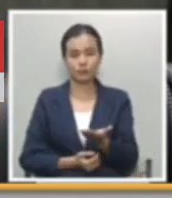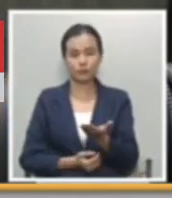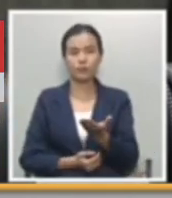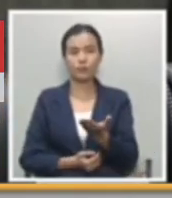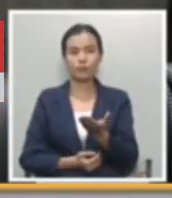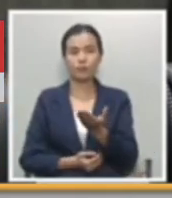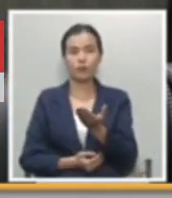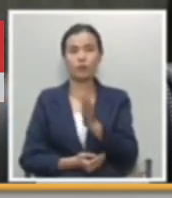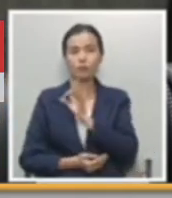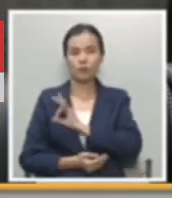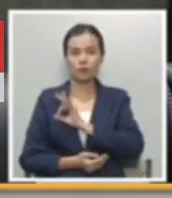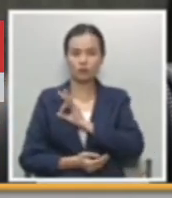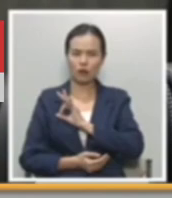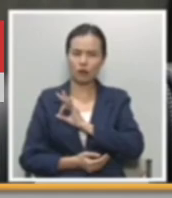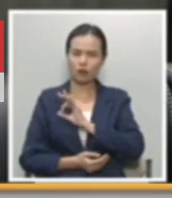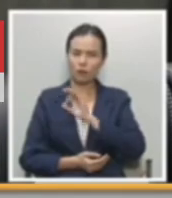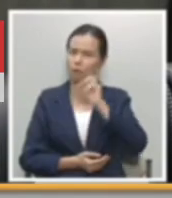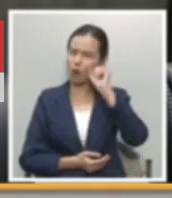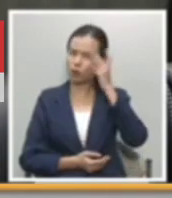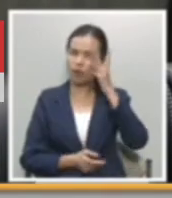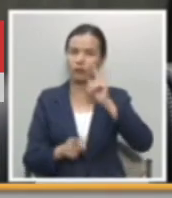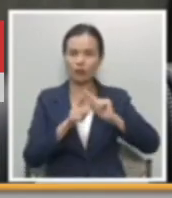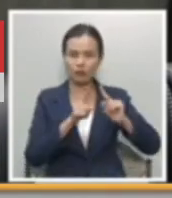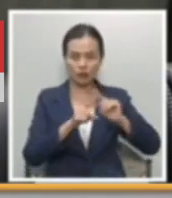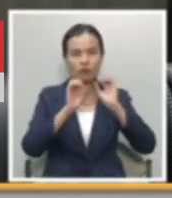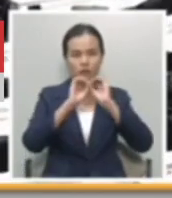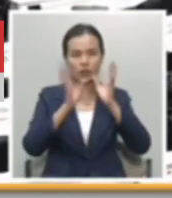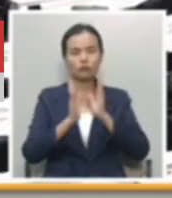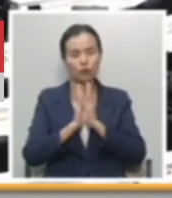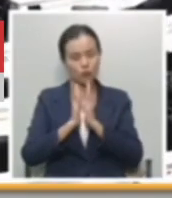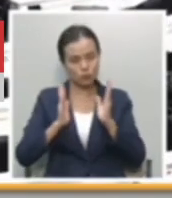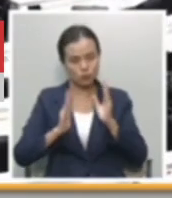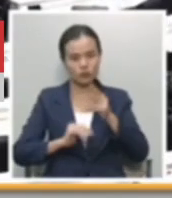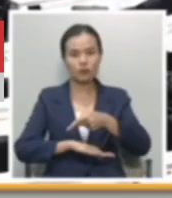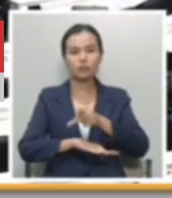กได้หายข้อข้องใจขอขอบคุณครับท่านประธาน เชิญท่านรัฐมนตรี